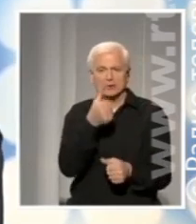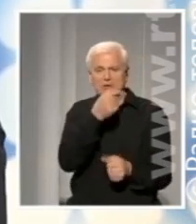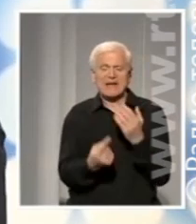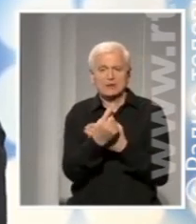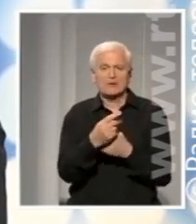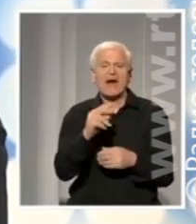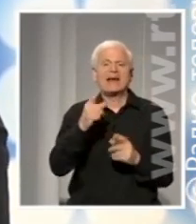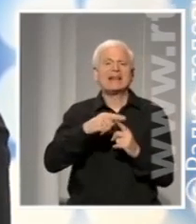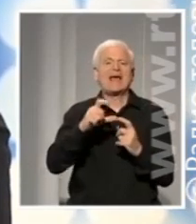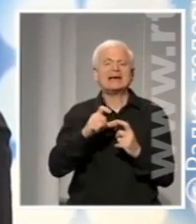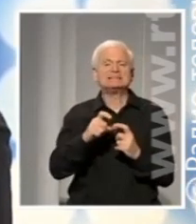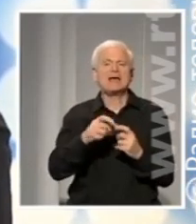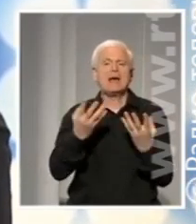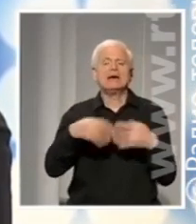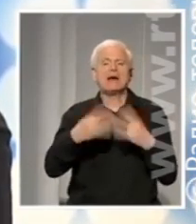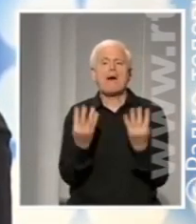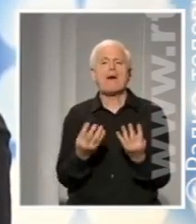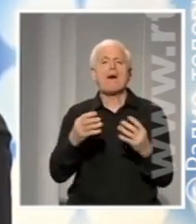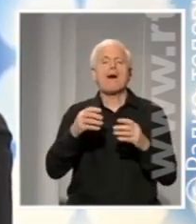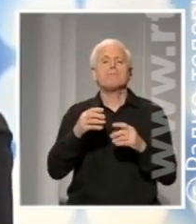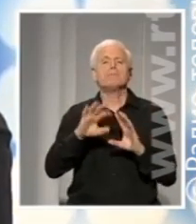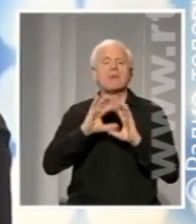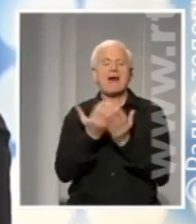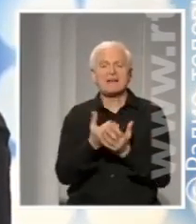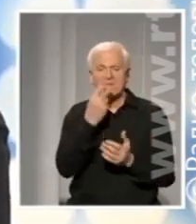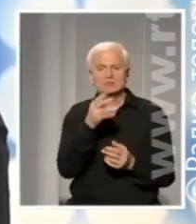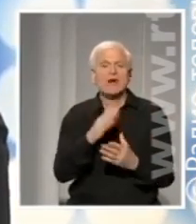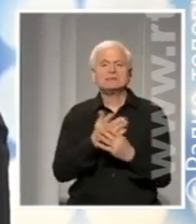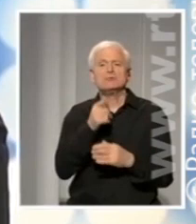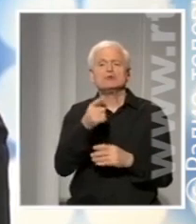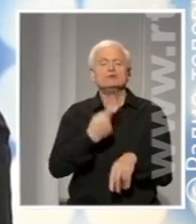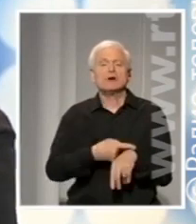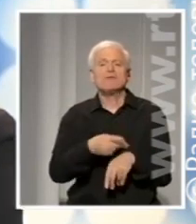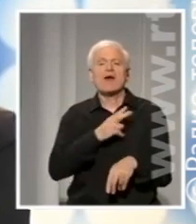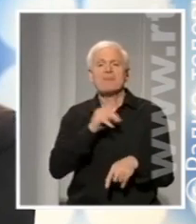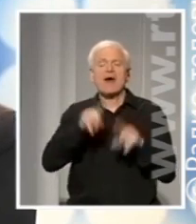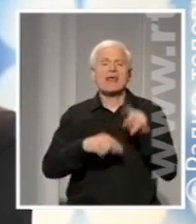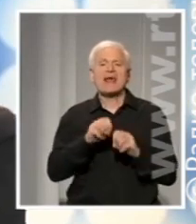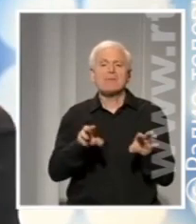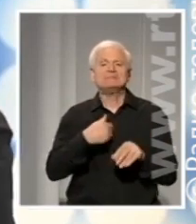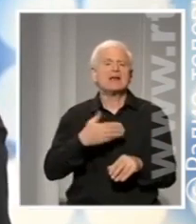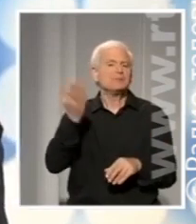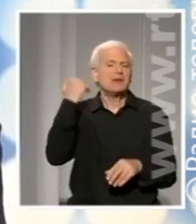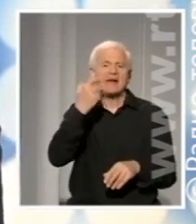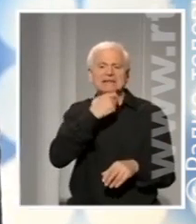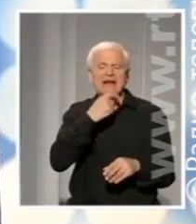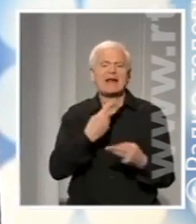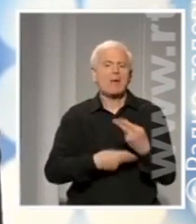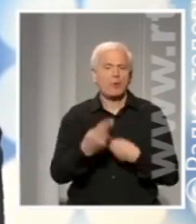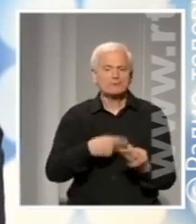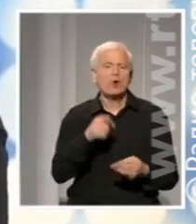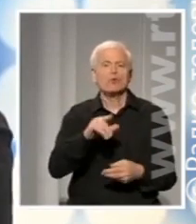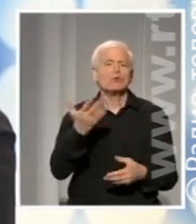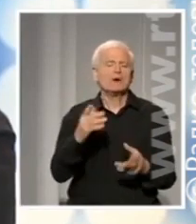na RTS Planeti, što se emituje, vidjet ćete da se između tih časova nalaze i neke emisije naše starijih produkcija. To su sve